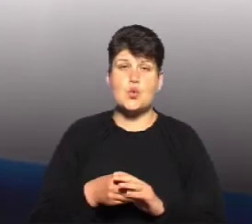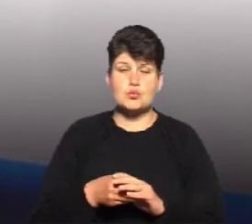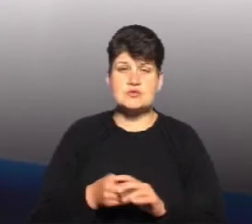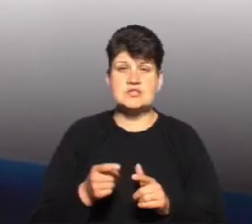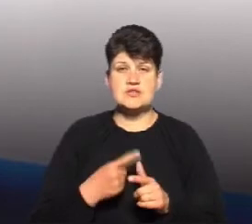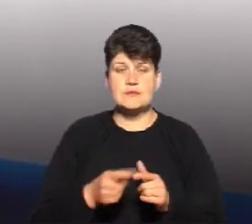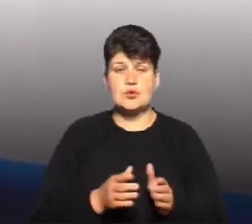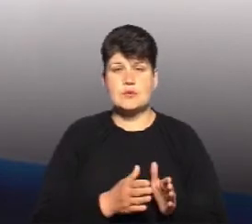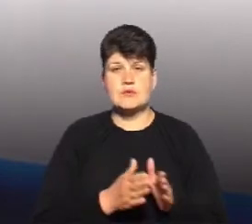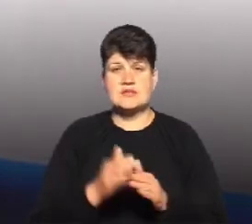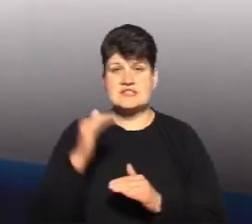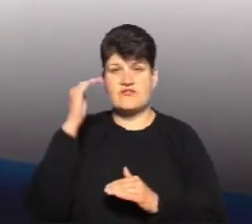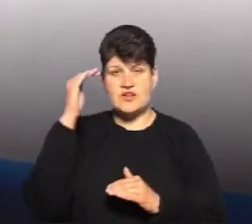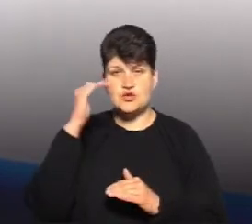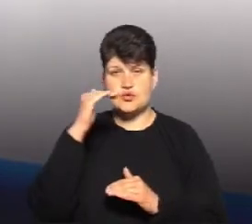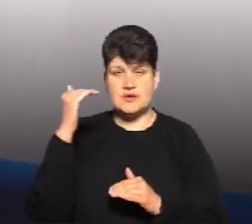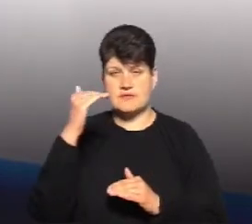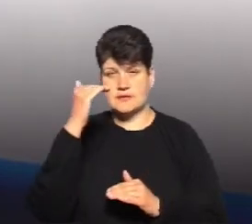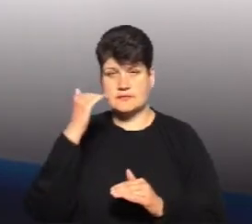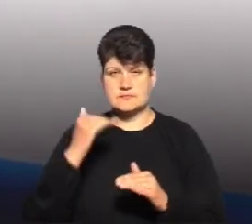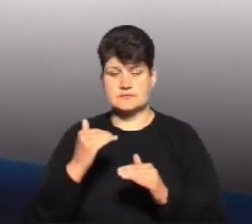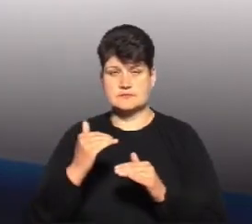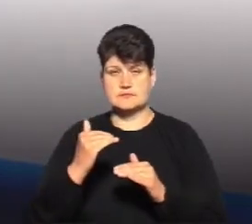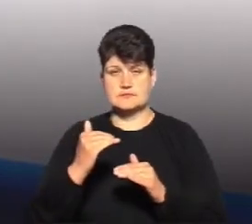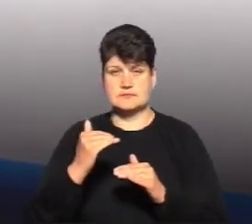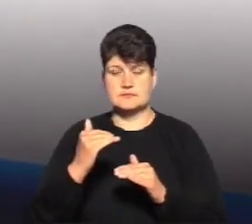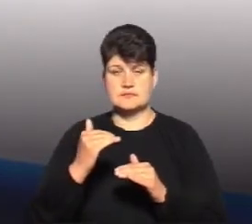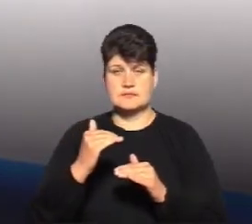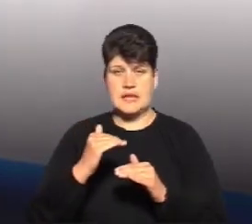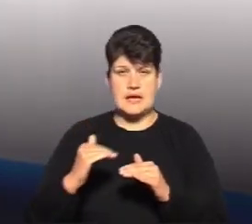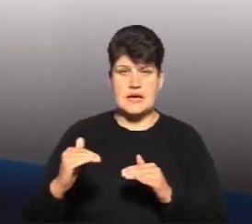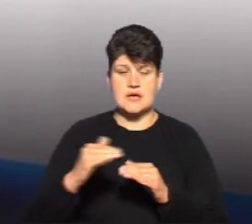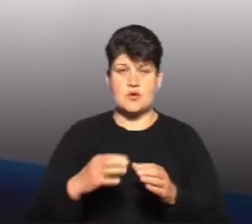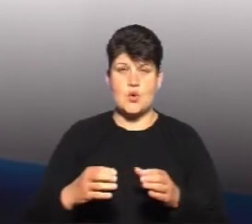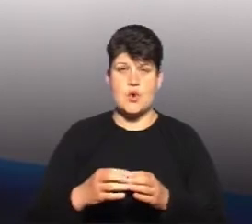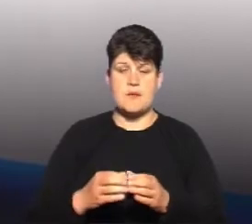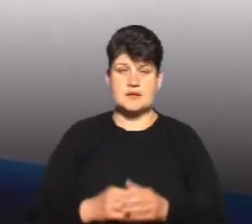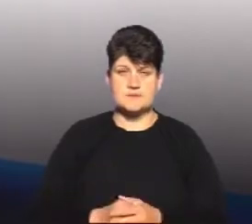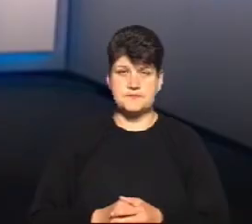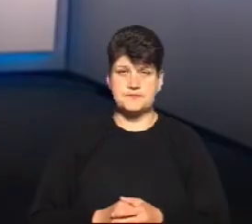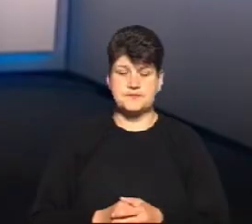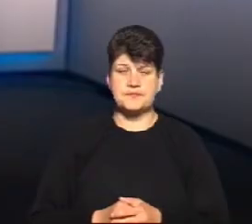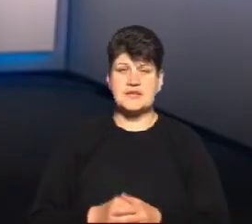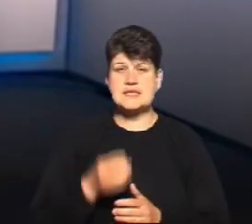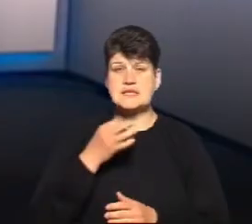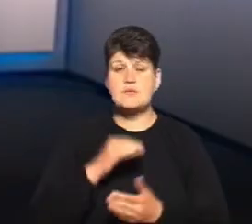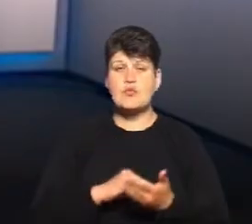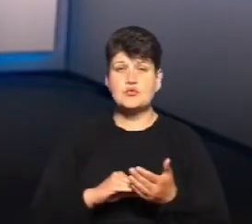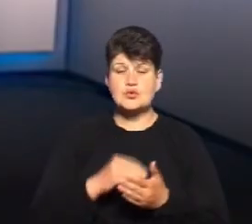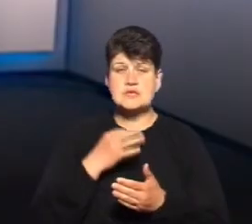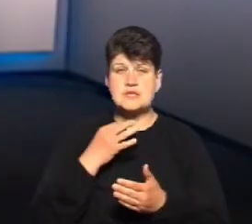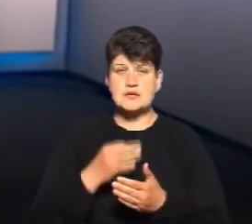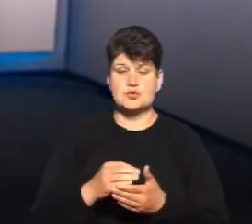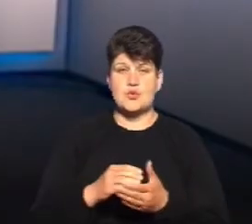з вищого рівня, з рівня обласного геокадастру, так десь на рівень громад? Ну, ще раз повторюся, що в принципі громади, я працюю в